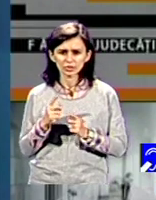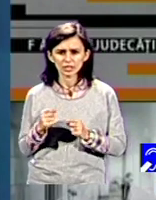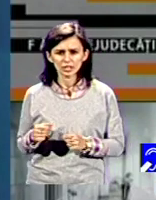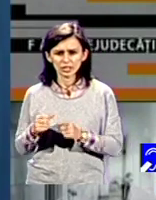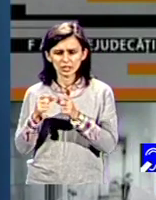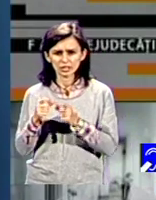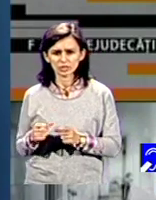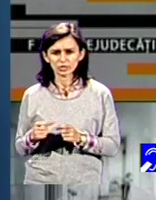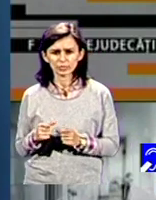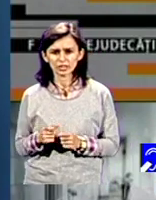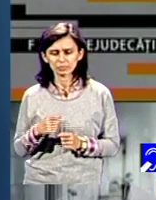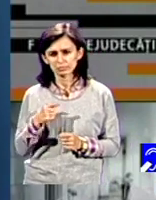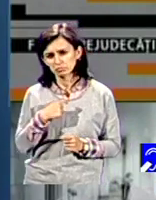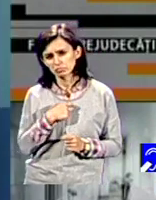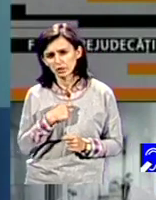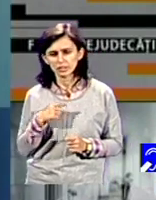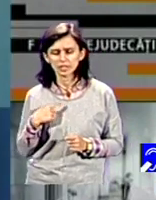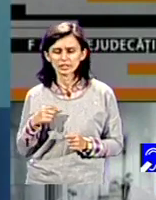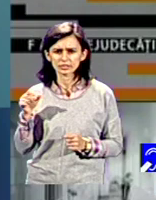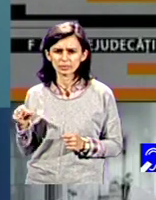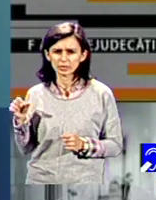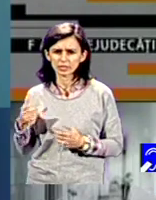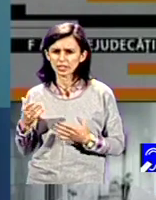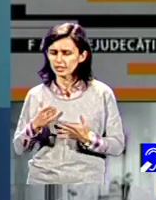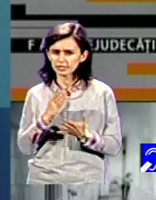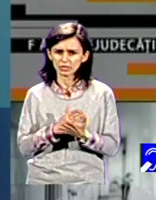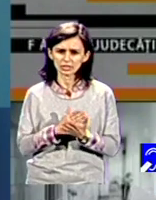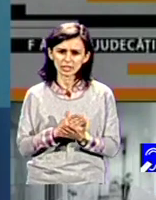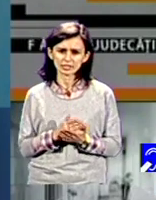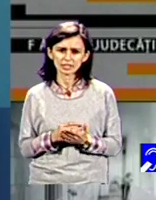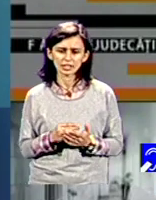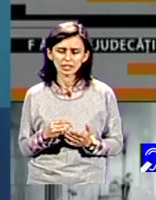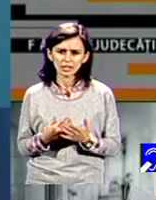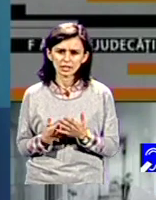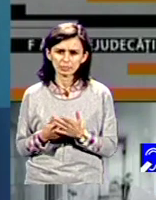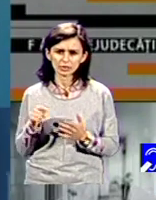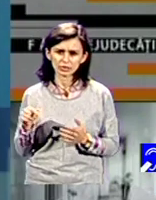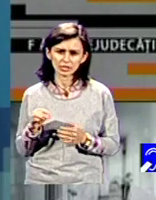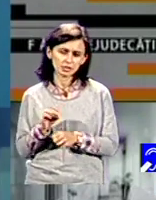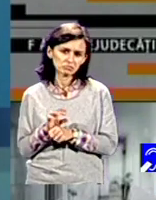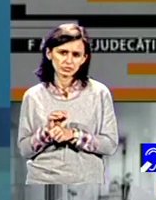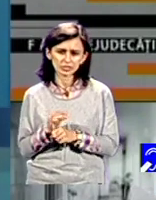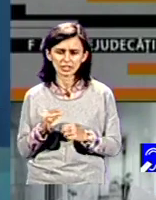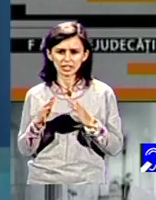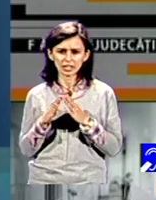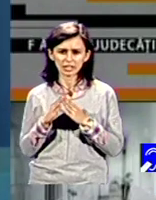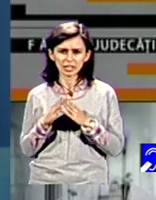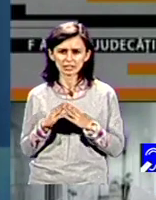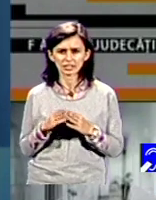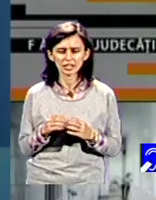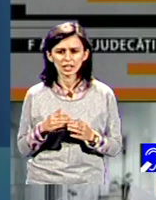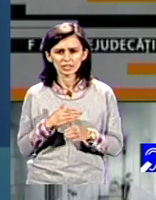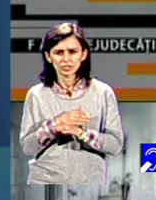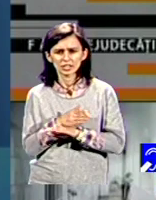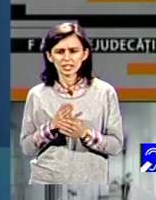să vorbească în locul tău cum ar fi Nu știu străine unor bunuri vânzarea casei apartamentului și așa mai departe însă accesarea unor servicii